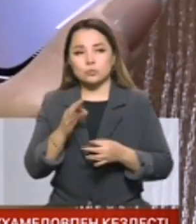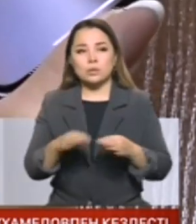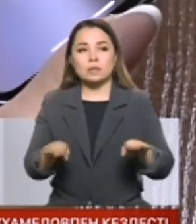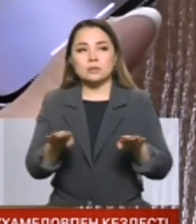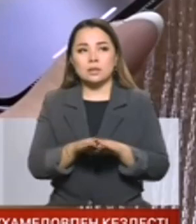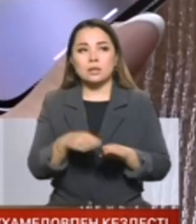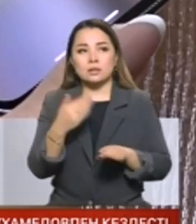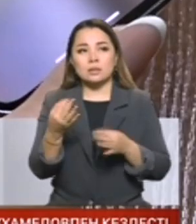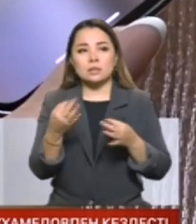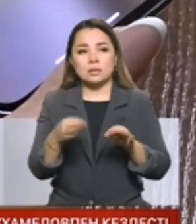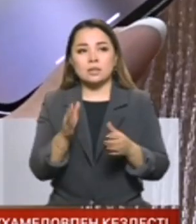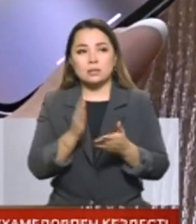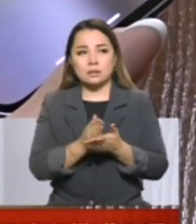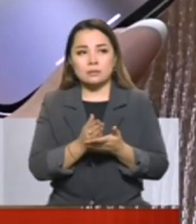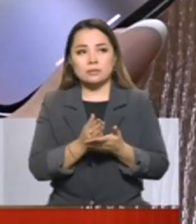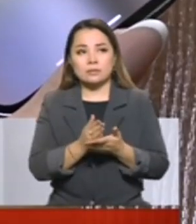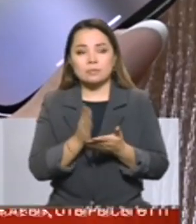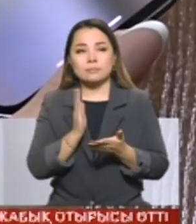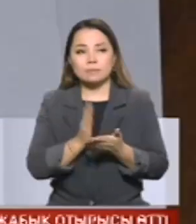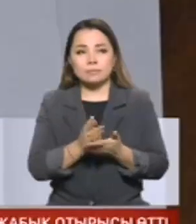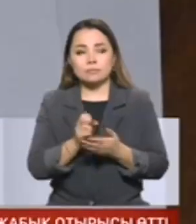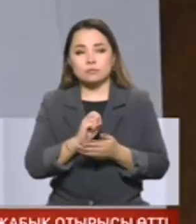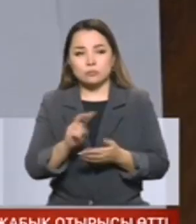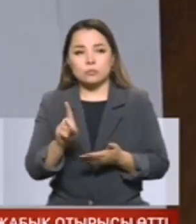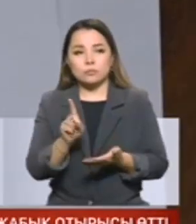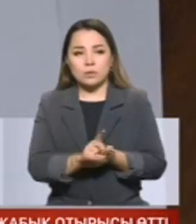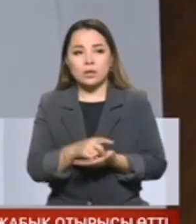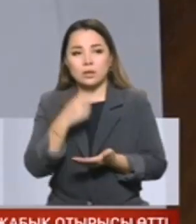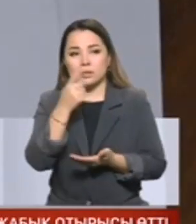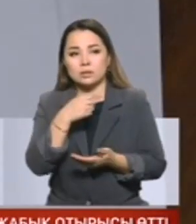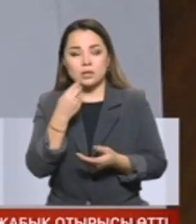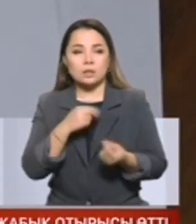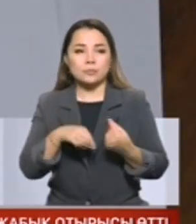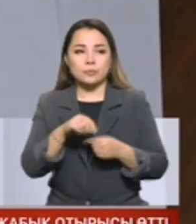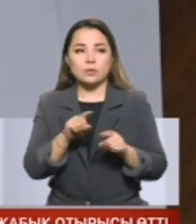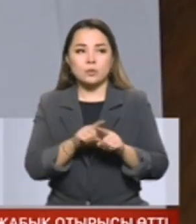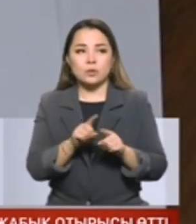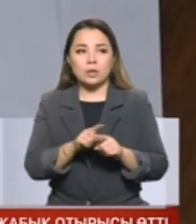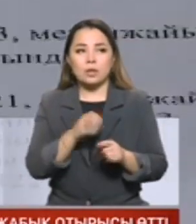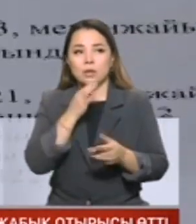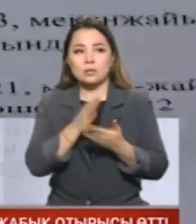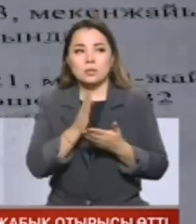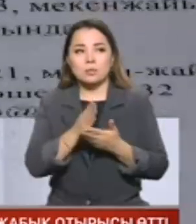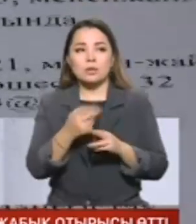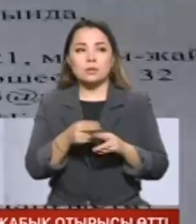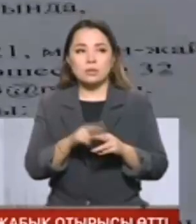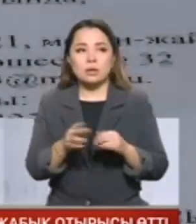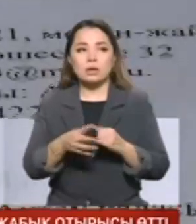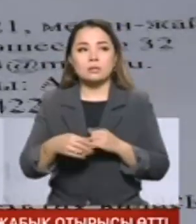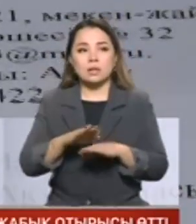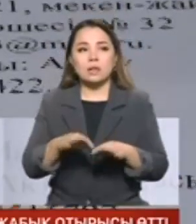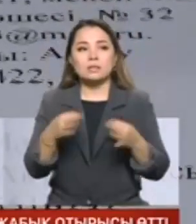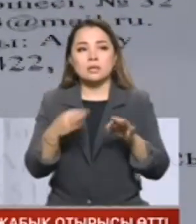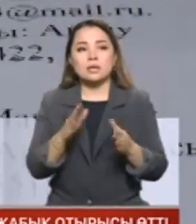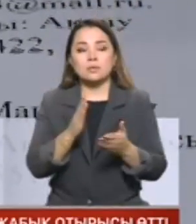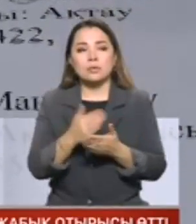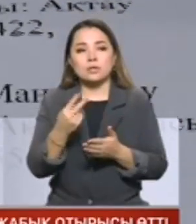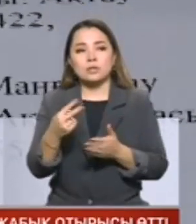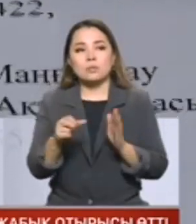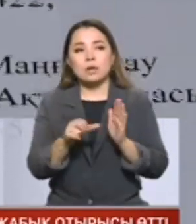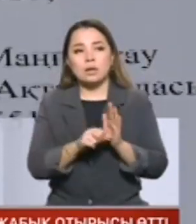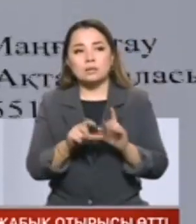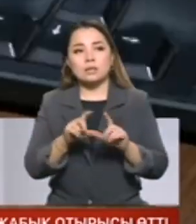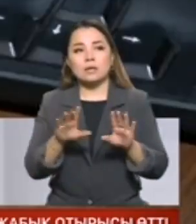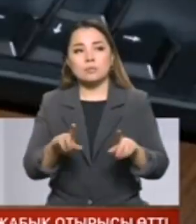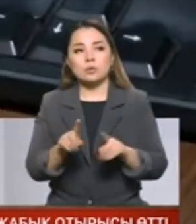У вас лицензия есть? Да, да, конечно. Жеке кәсіпкерлік стоп-плоп деп аталады. Сұрақысы сол, аймақта лицензиясы бар 26